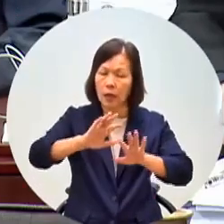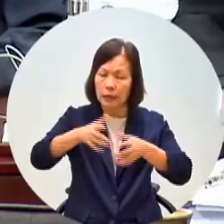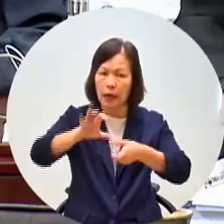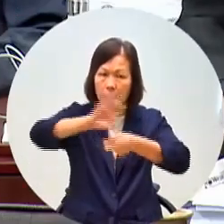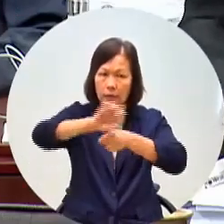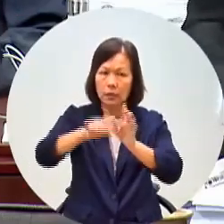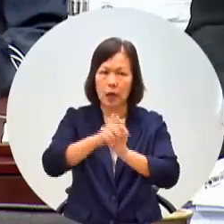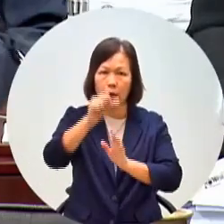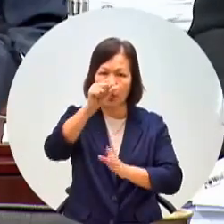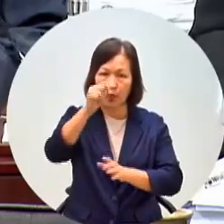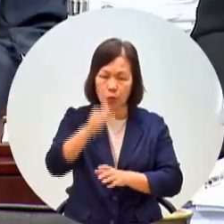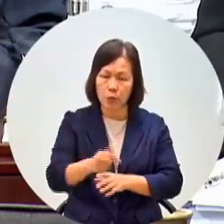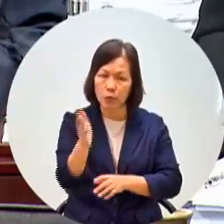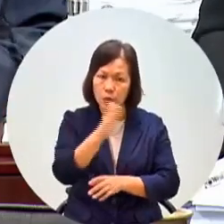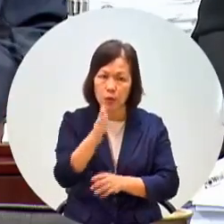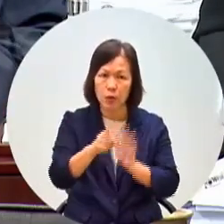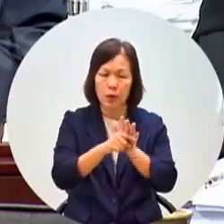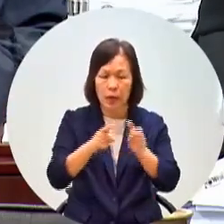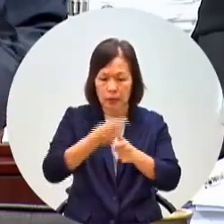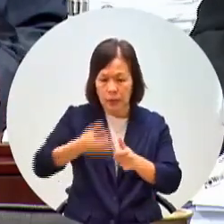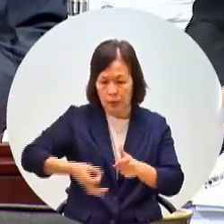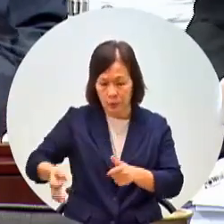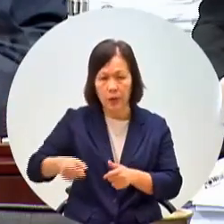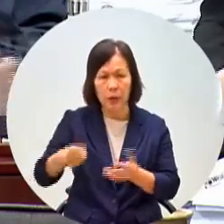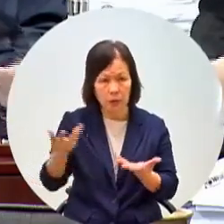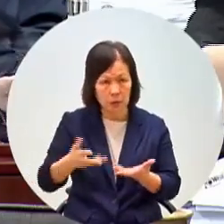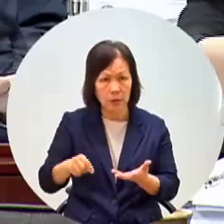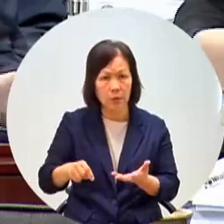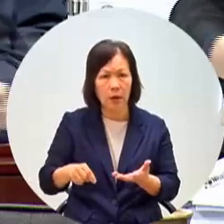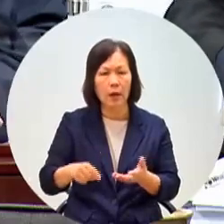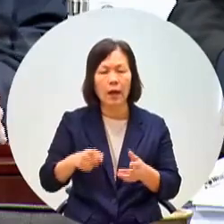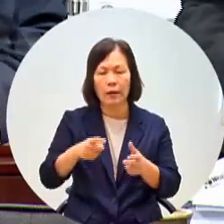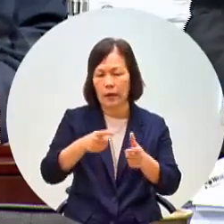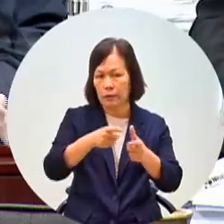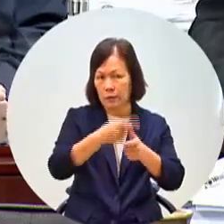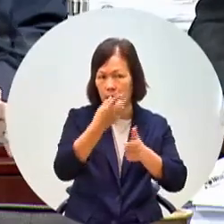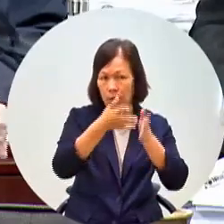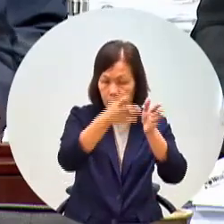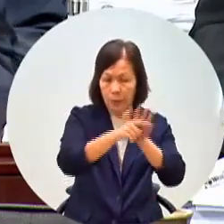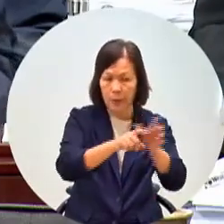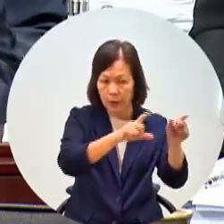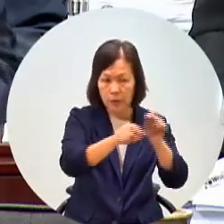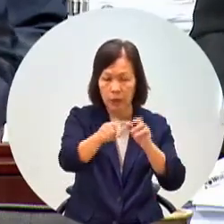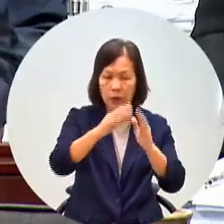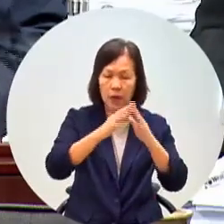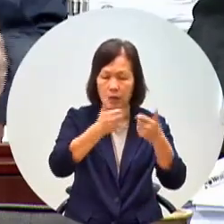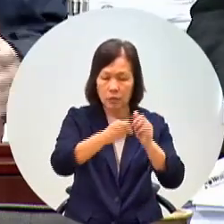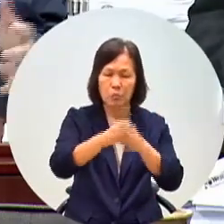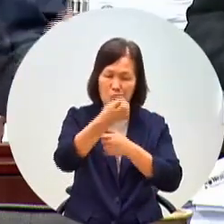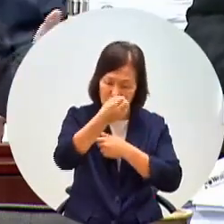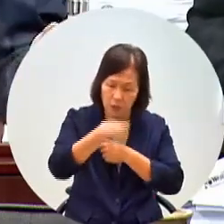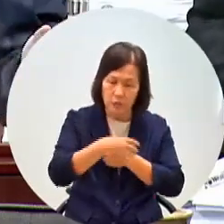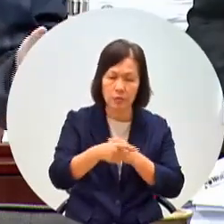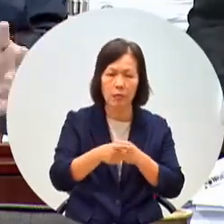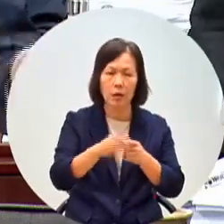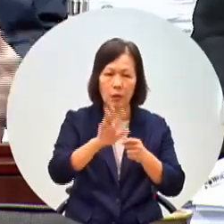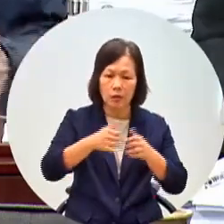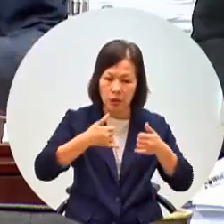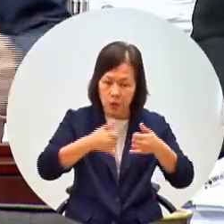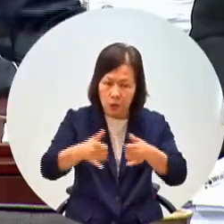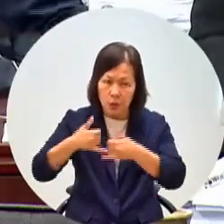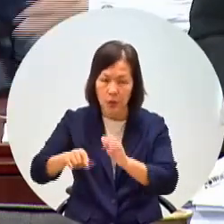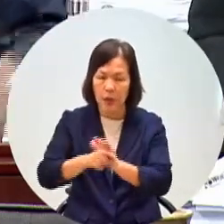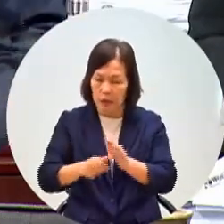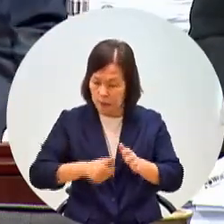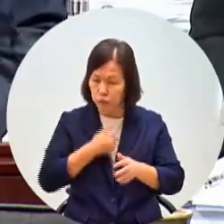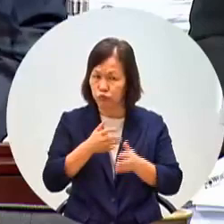亿左右吼，伫垫付案的时阵，阮嘛优先来巩固咱议员甲咱的机构吼，有一挂路段，若真正需